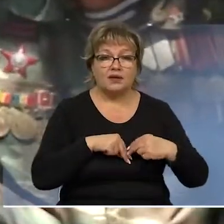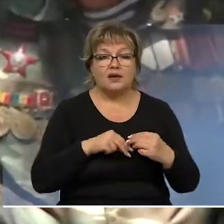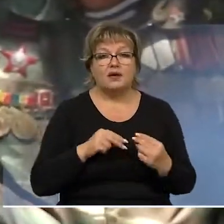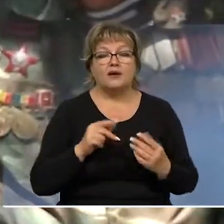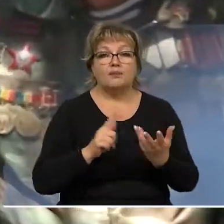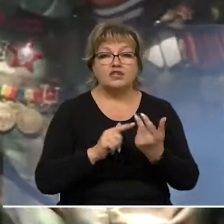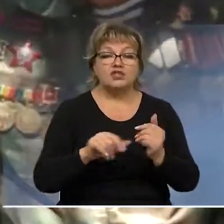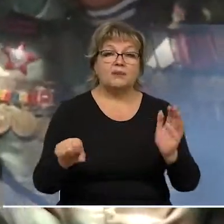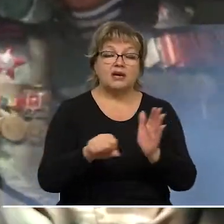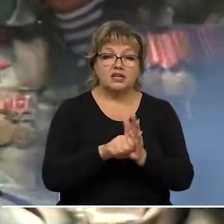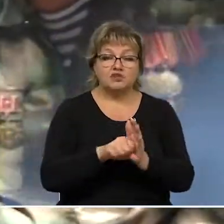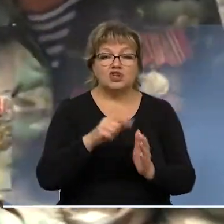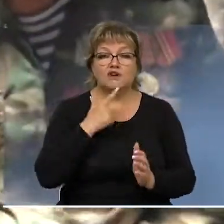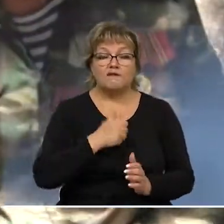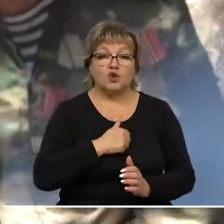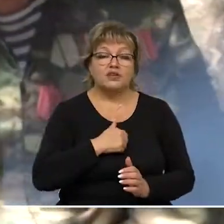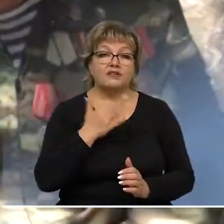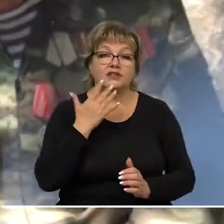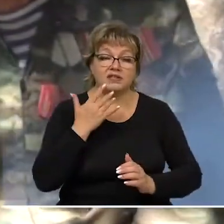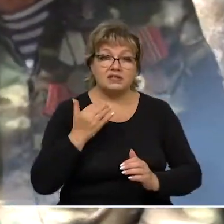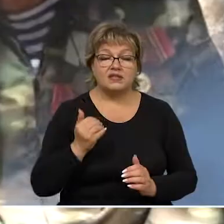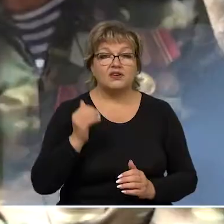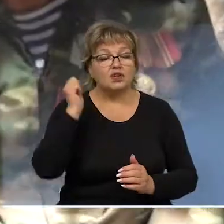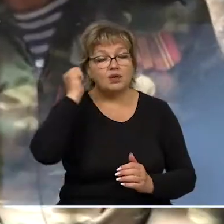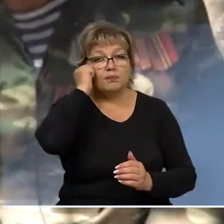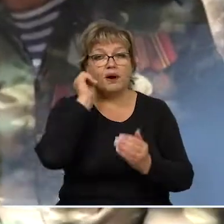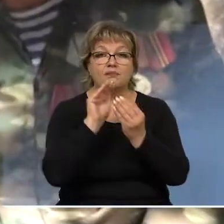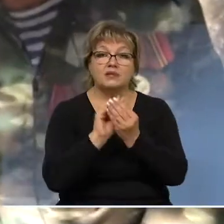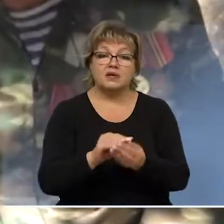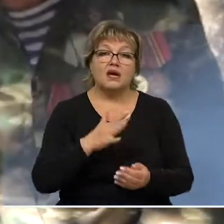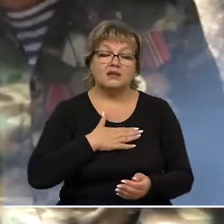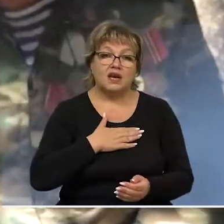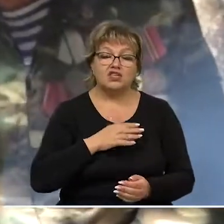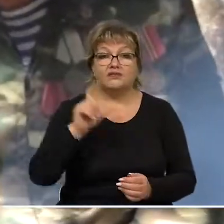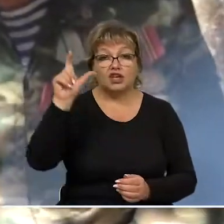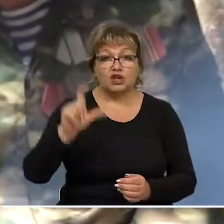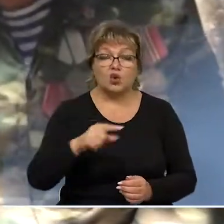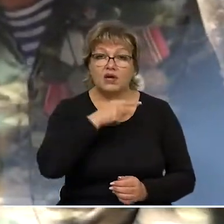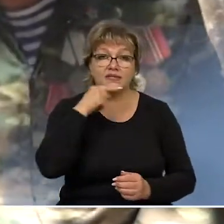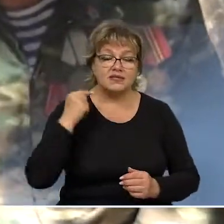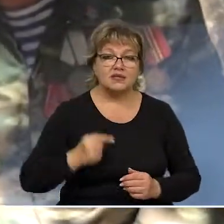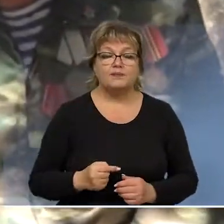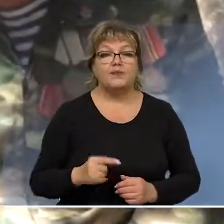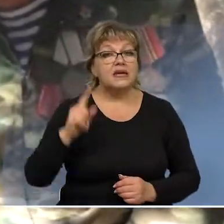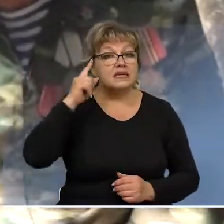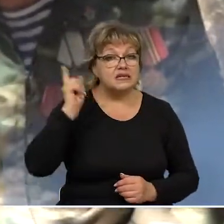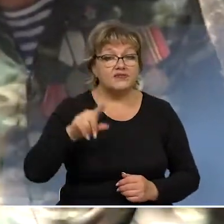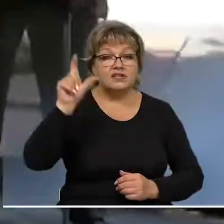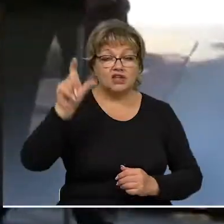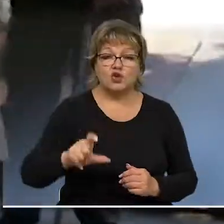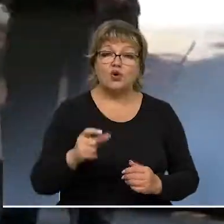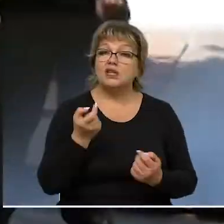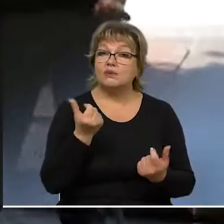а численность погибших руля на такой ткани кубик овечек память нашего героя как